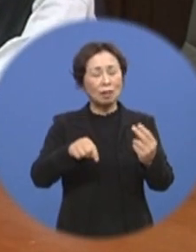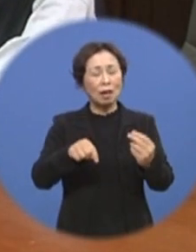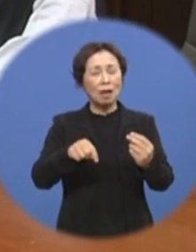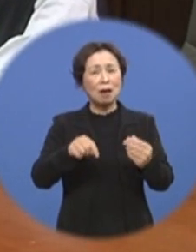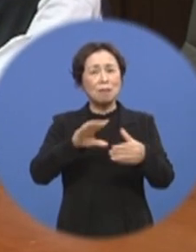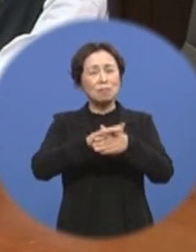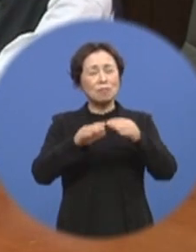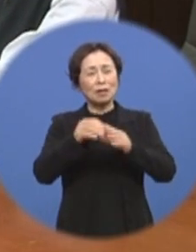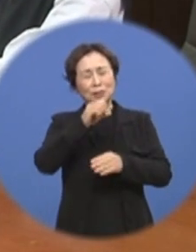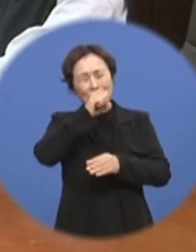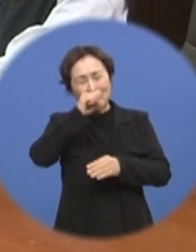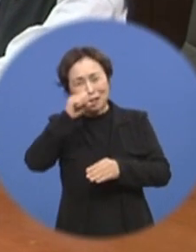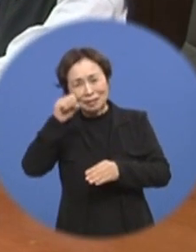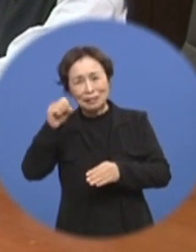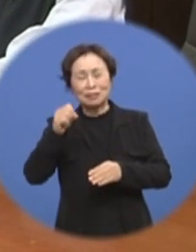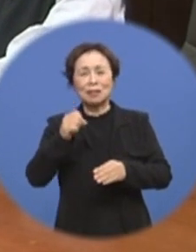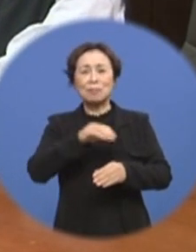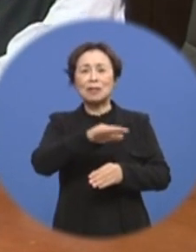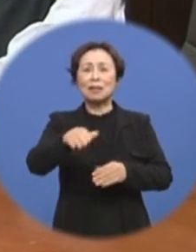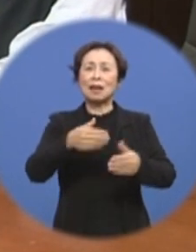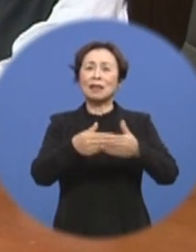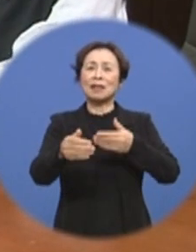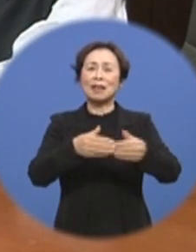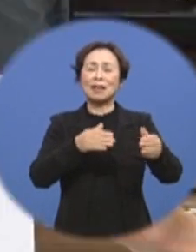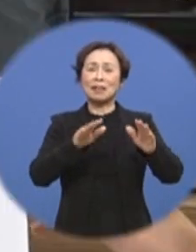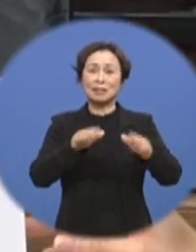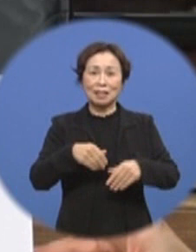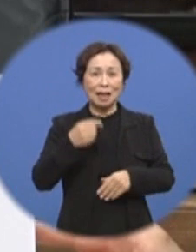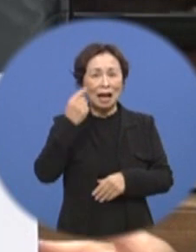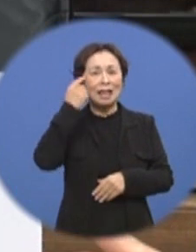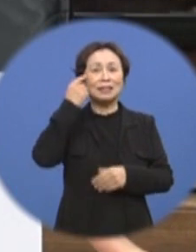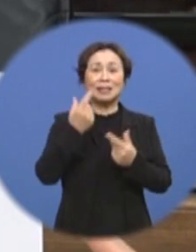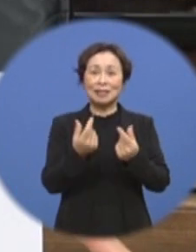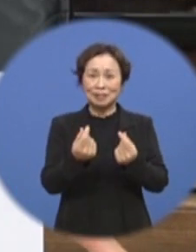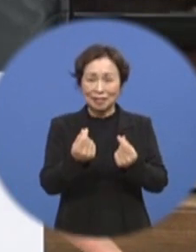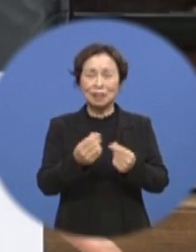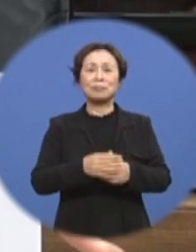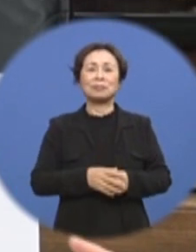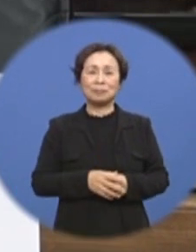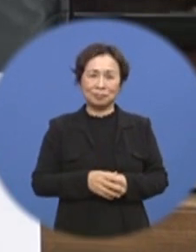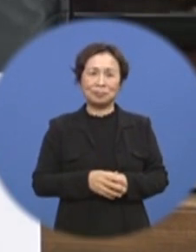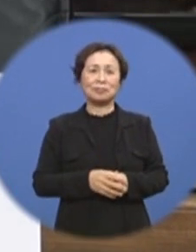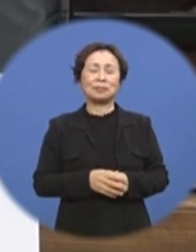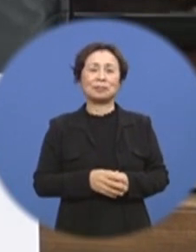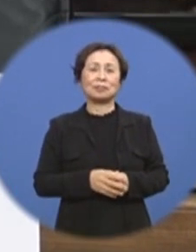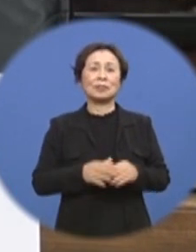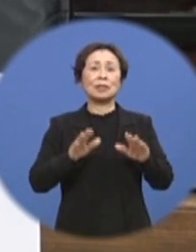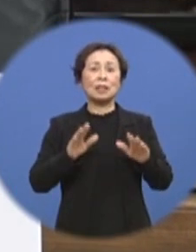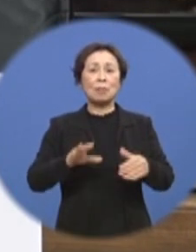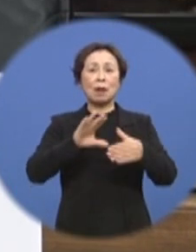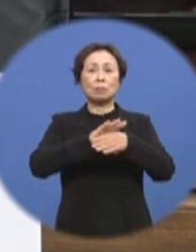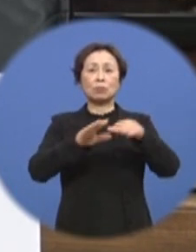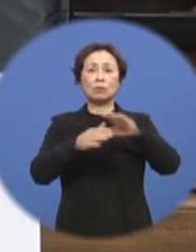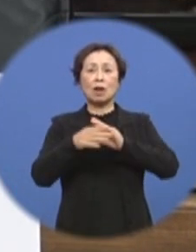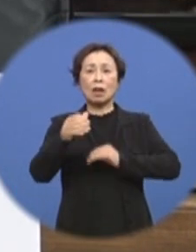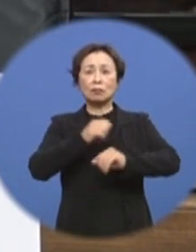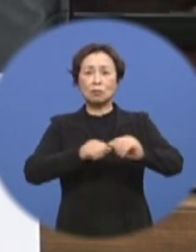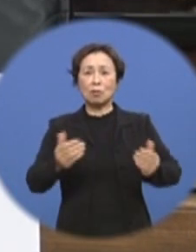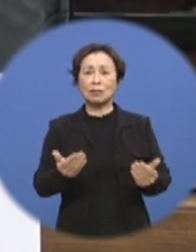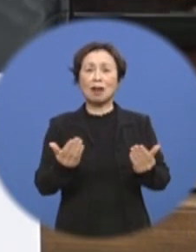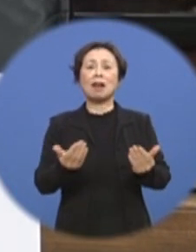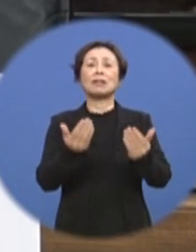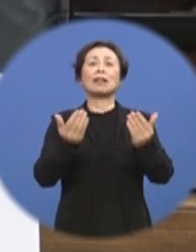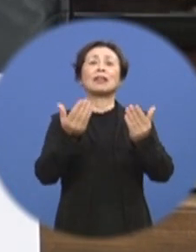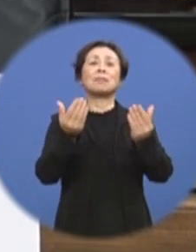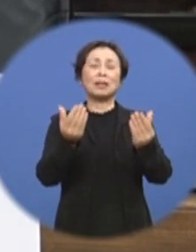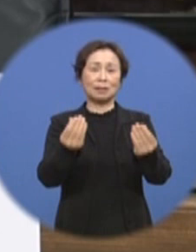をよろしくお願いが感じだとこれ本当で感じだと思いますねでこれはね今文化活動ね結構坂になってるんですよ